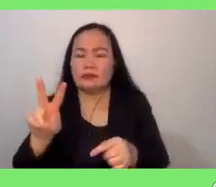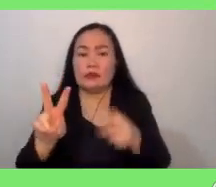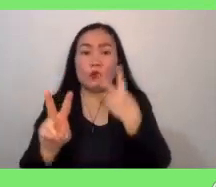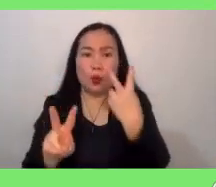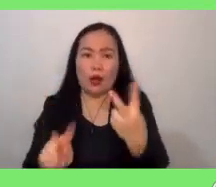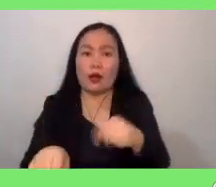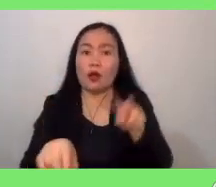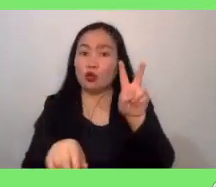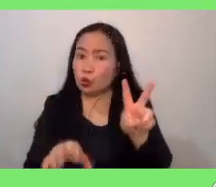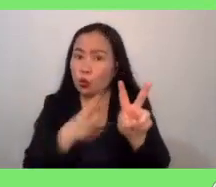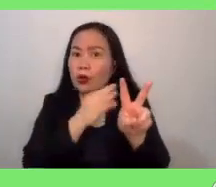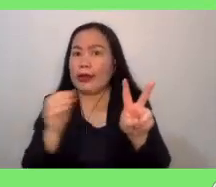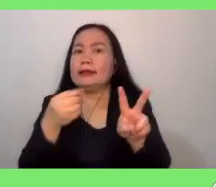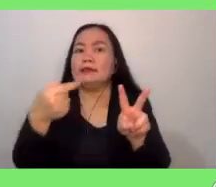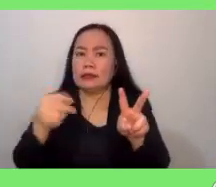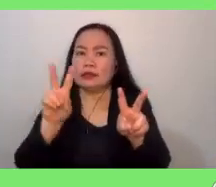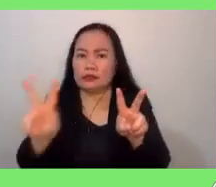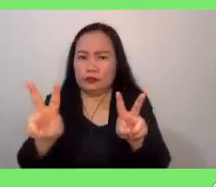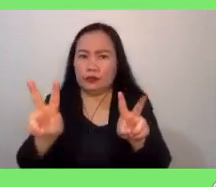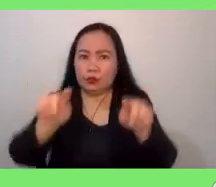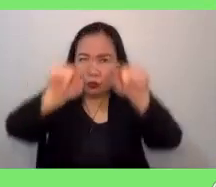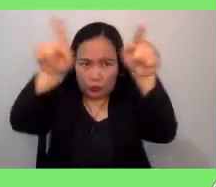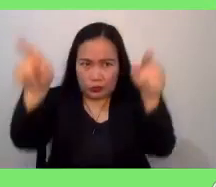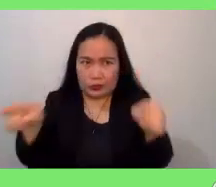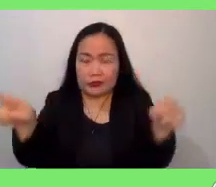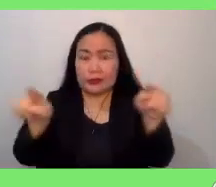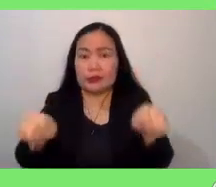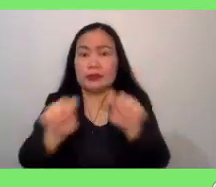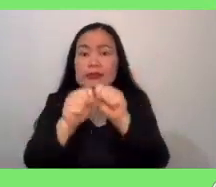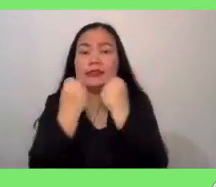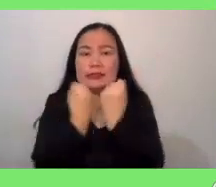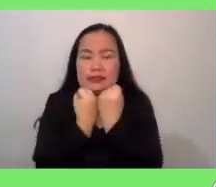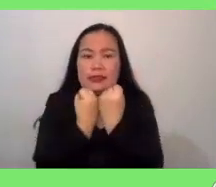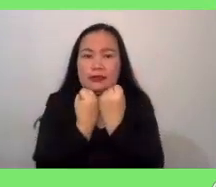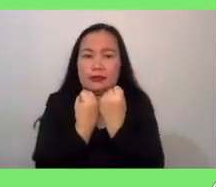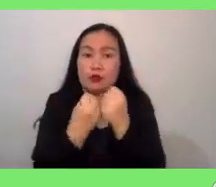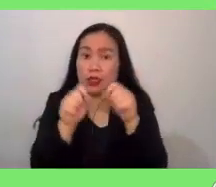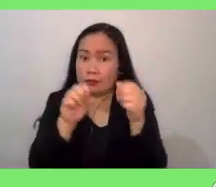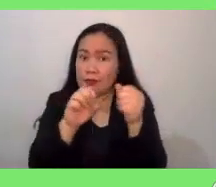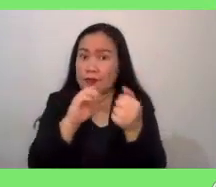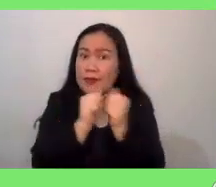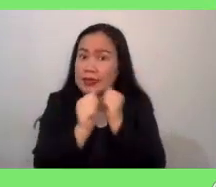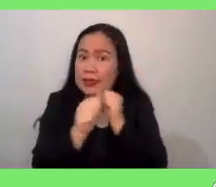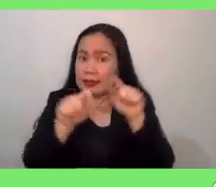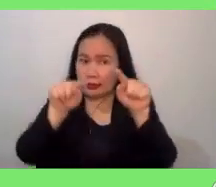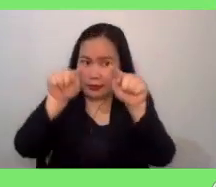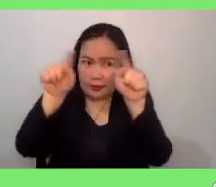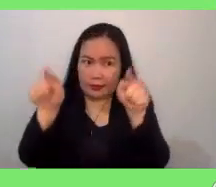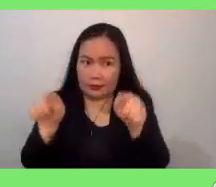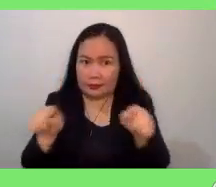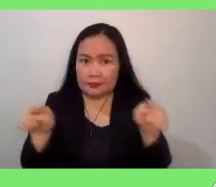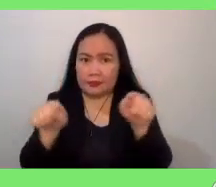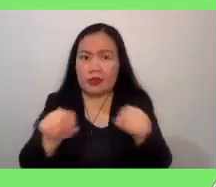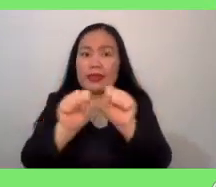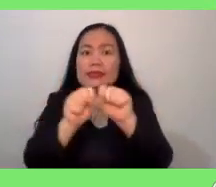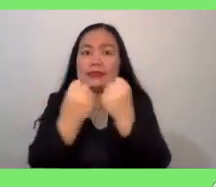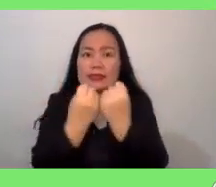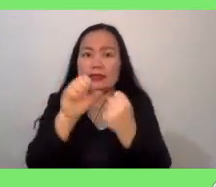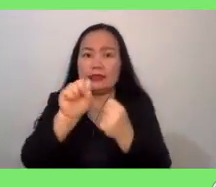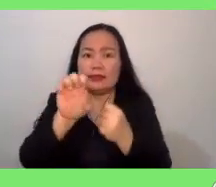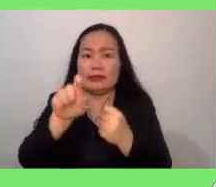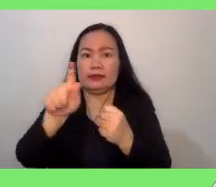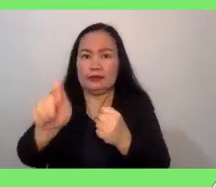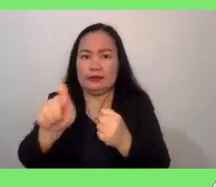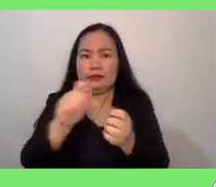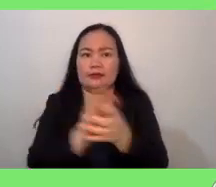siya sinusulat. Is 2, negative 2. Kasi dalawa po yung sagot natin. So, ang tawag po na po sa